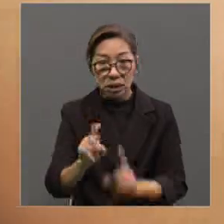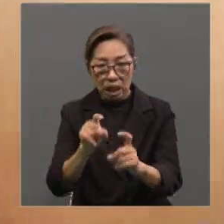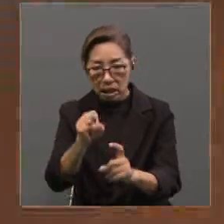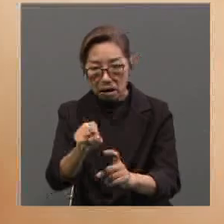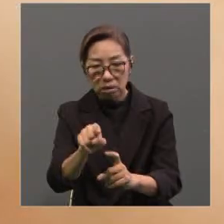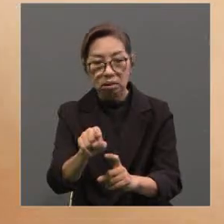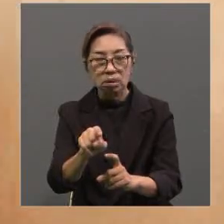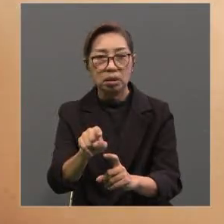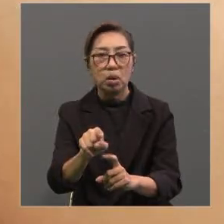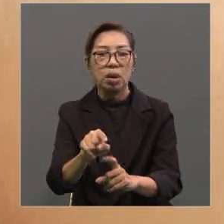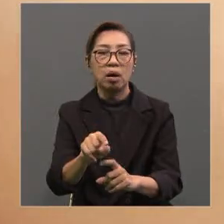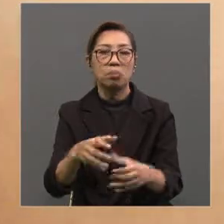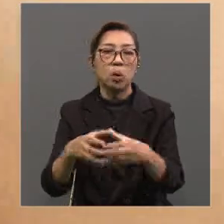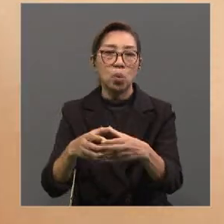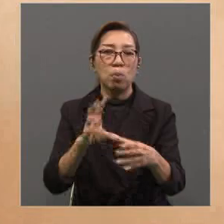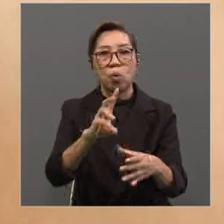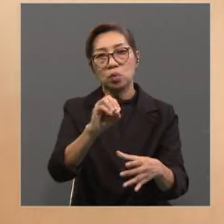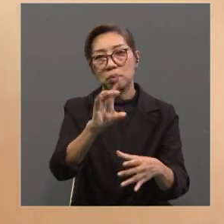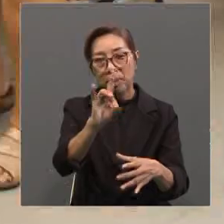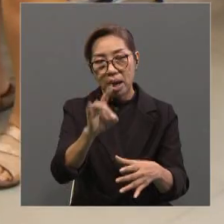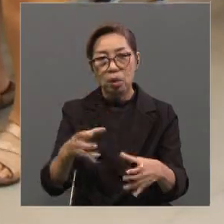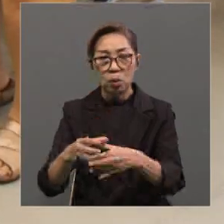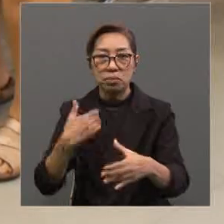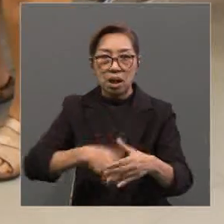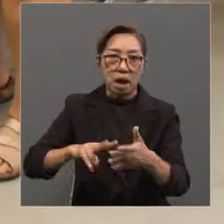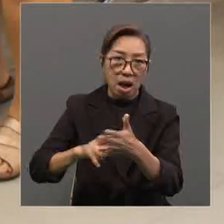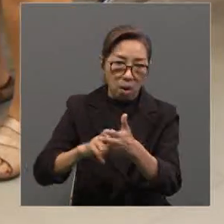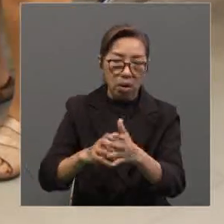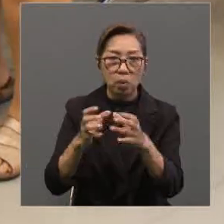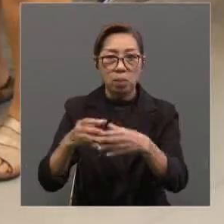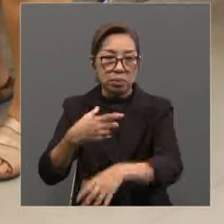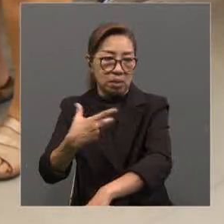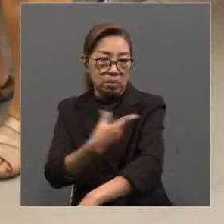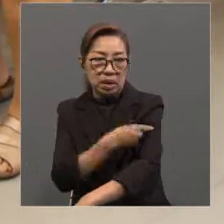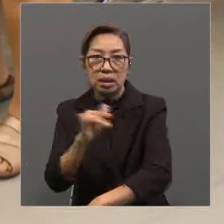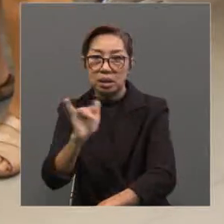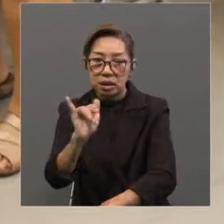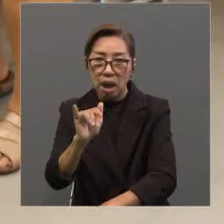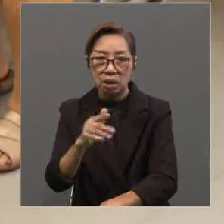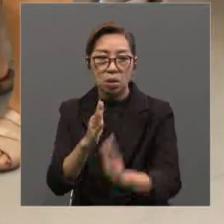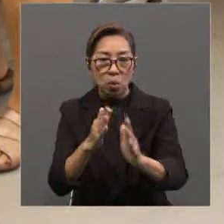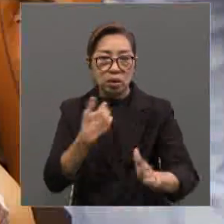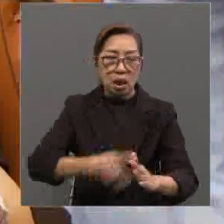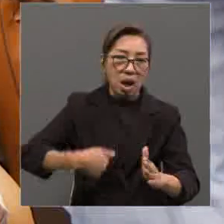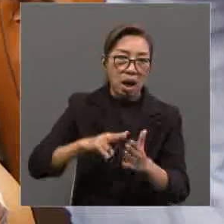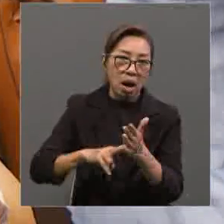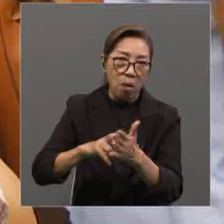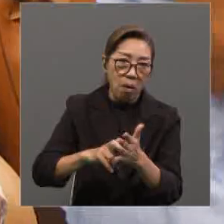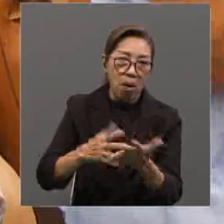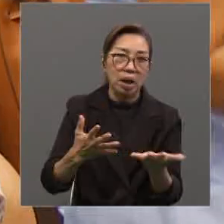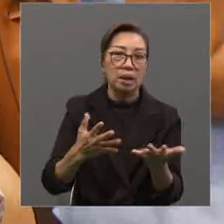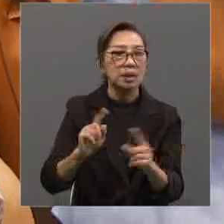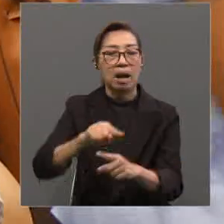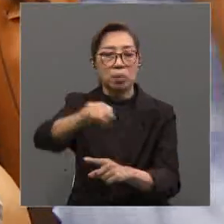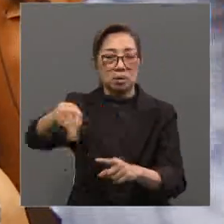ป็นกลุ่มคนเปราะบางกลุ่ม608ที่อาจจะยังไม่ได้รับวัคซีนและผู้ที่มีระดับภูมิคุ้มกันต่อโรคเนี่ยลดล